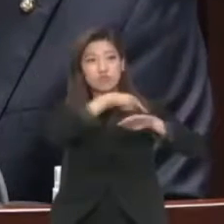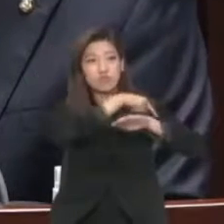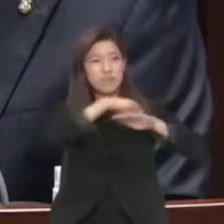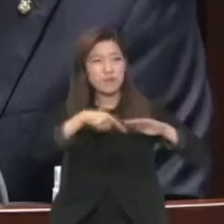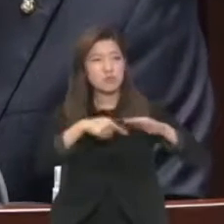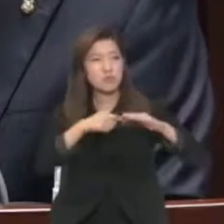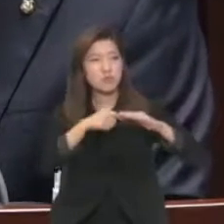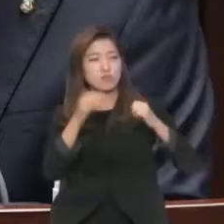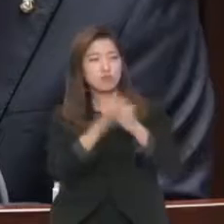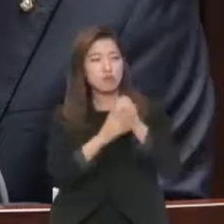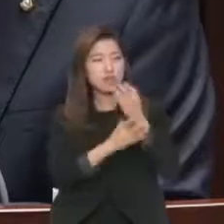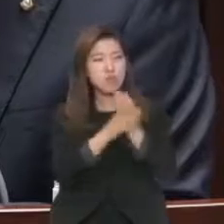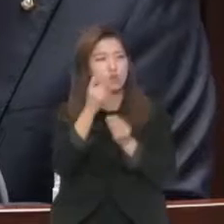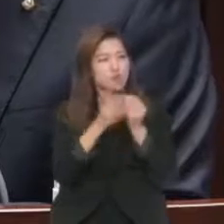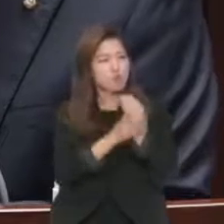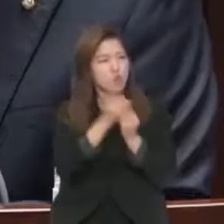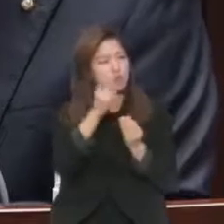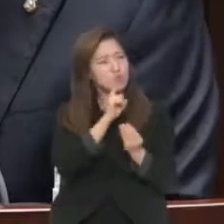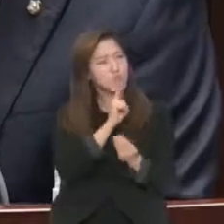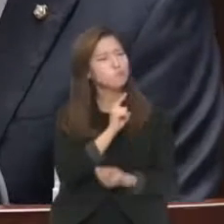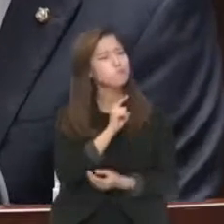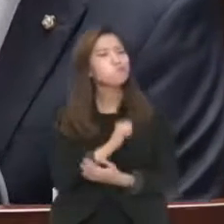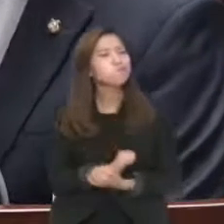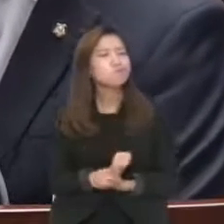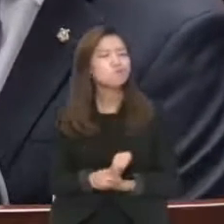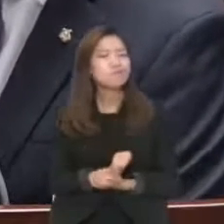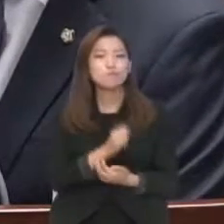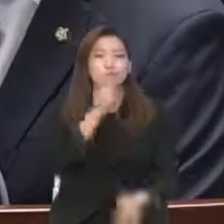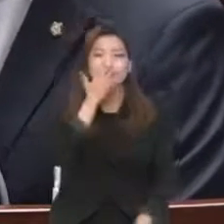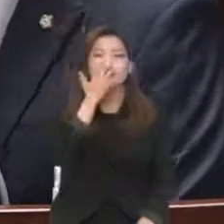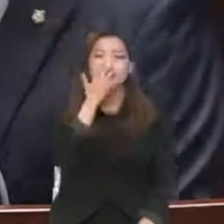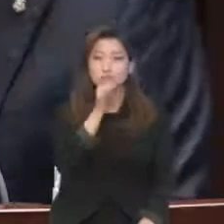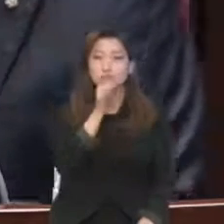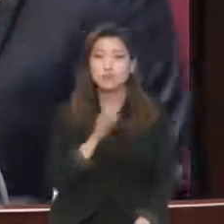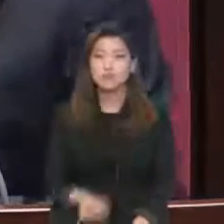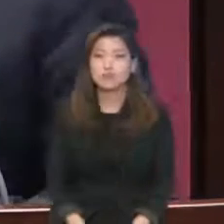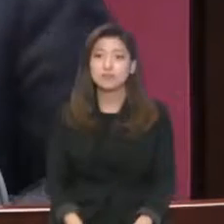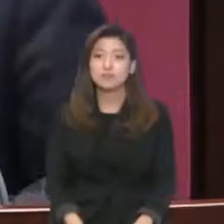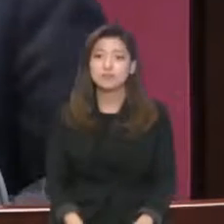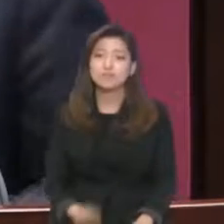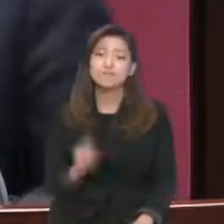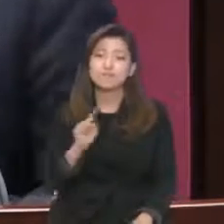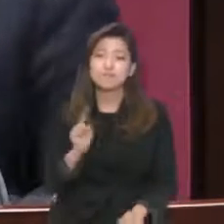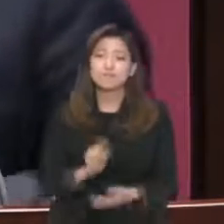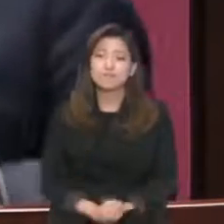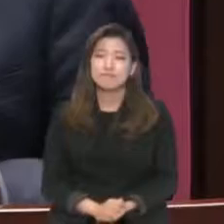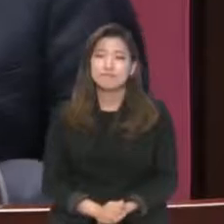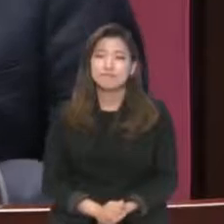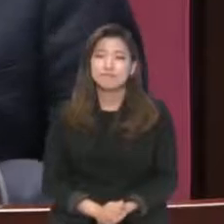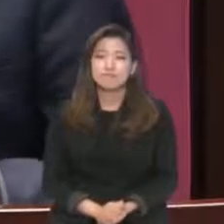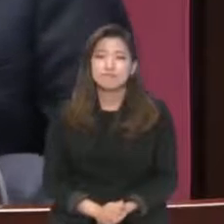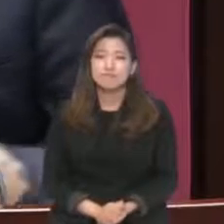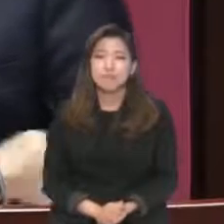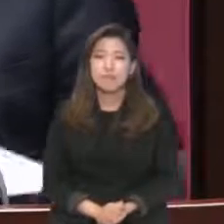저는 생각이 듭니다. 좋건 나쁘건 이게 현실이라고 보여집니다. 그렇습니다. 어떻게 생각하십니까? 뭐 저 역시